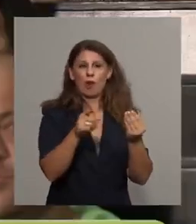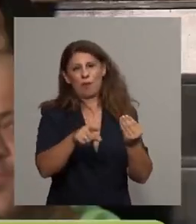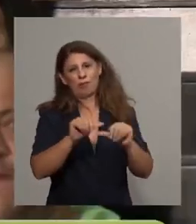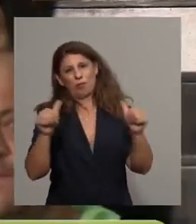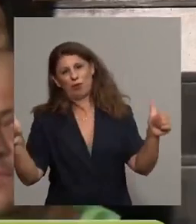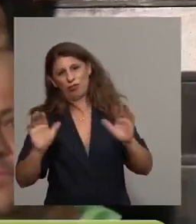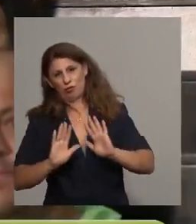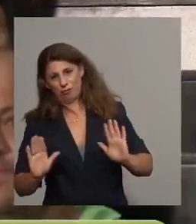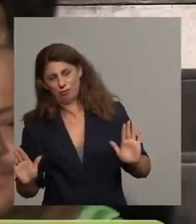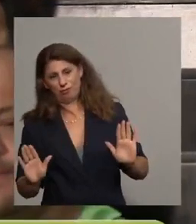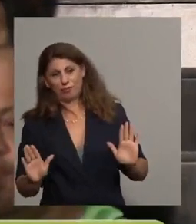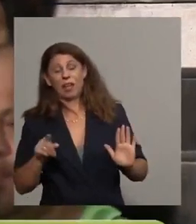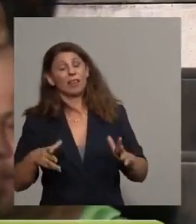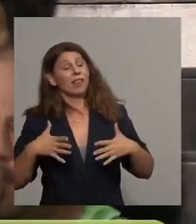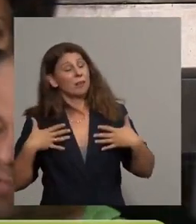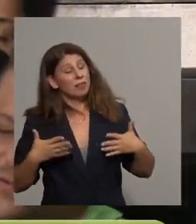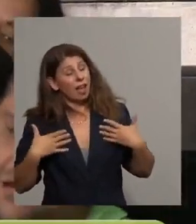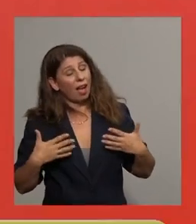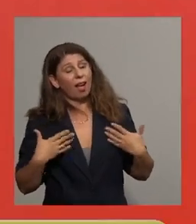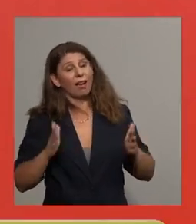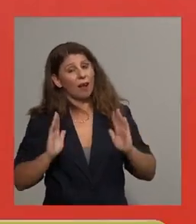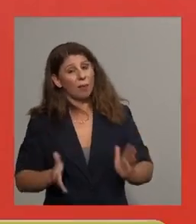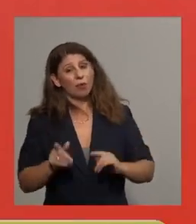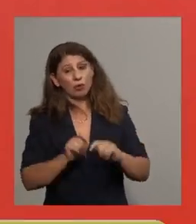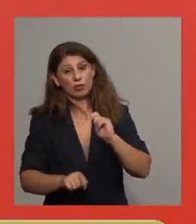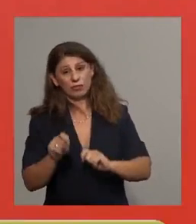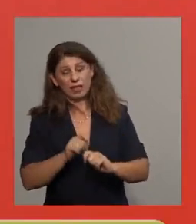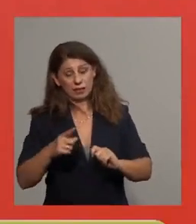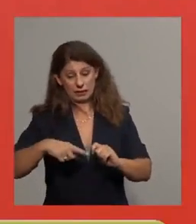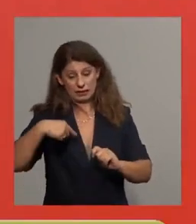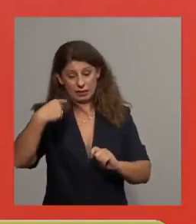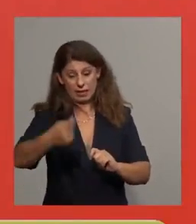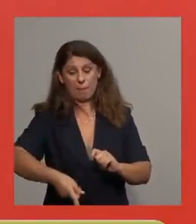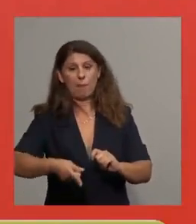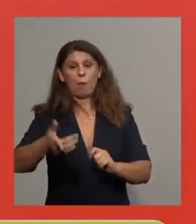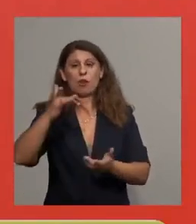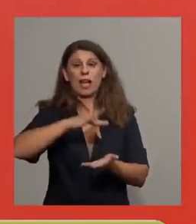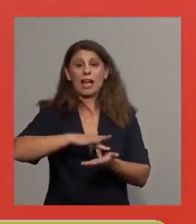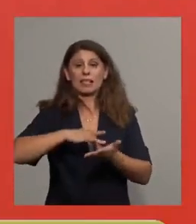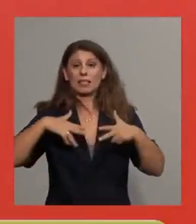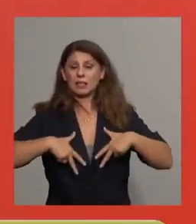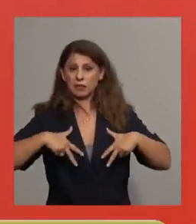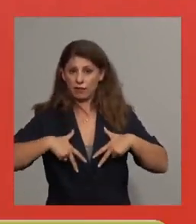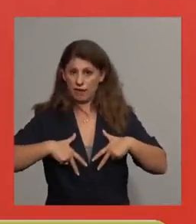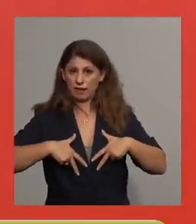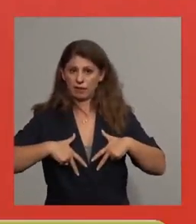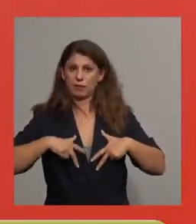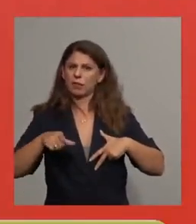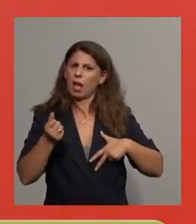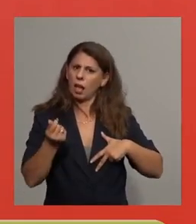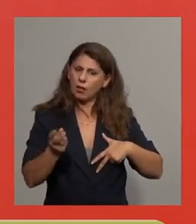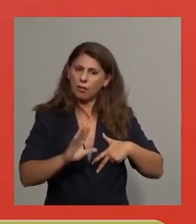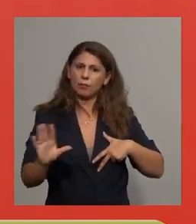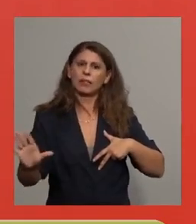τους χωρίζουν. Και μια χαρά θα μπορούσαν να φτιάξουν την επόμενη αστική κυβέρνησή τους, και